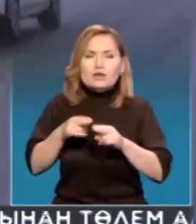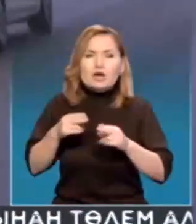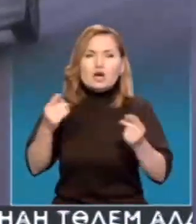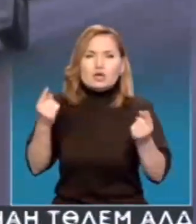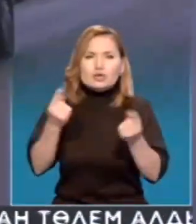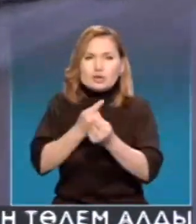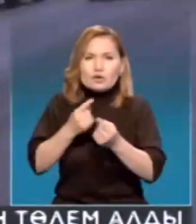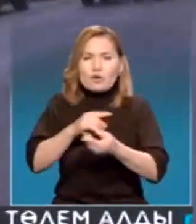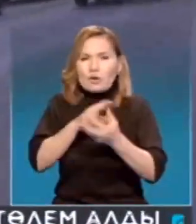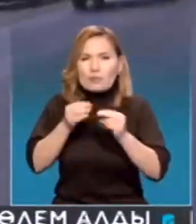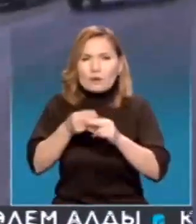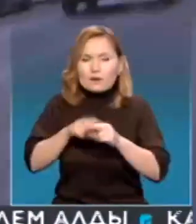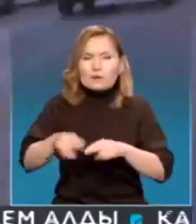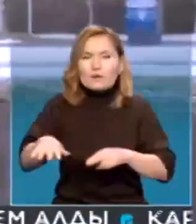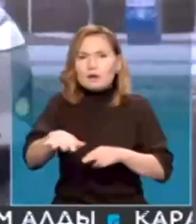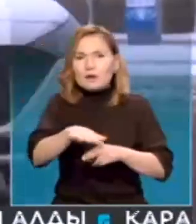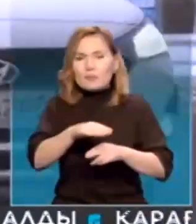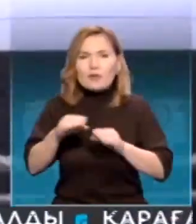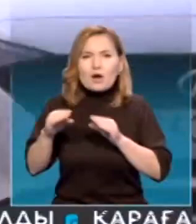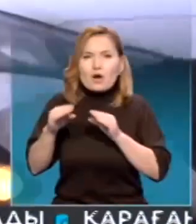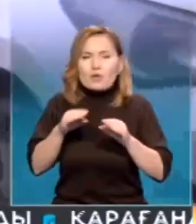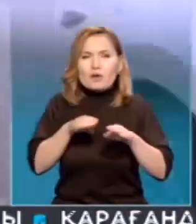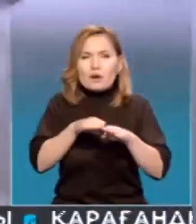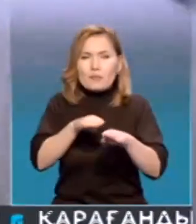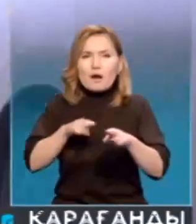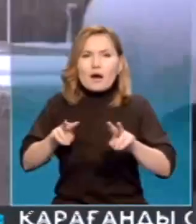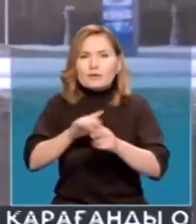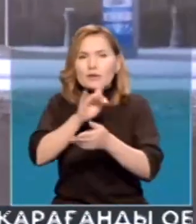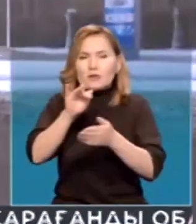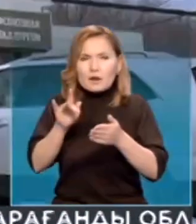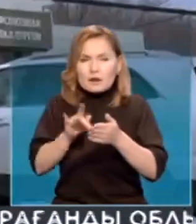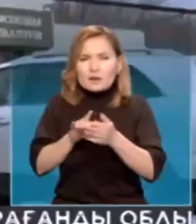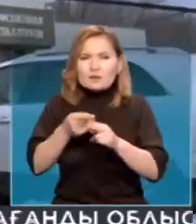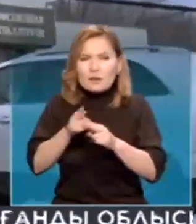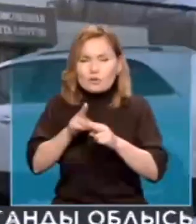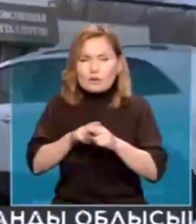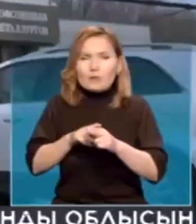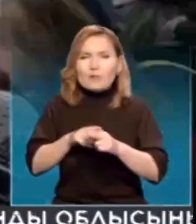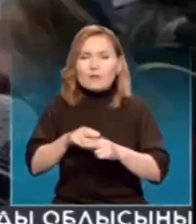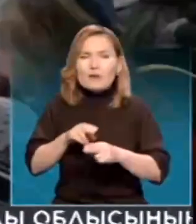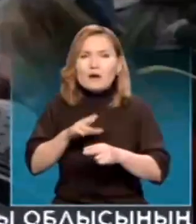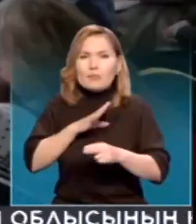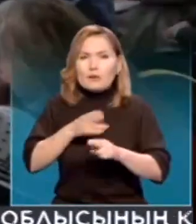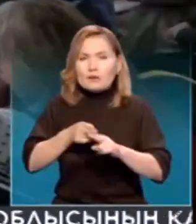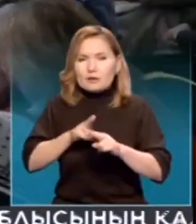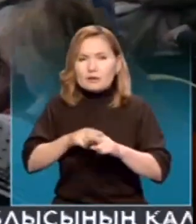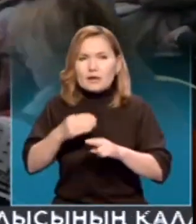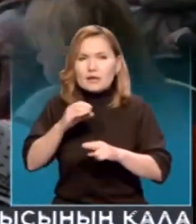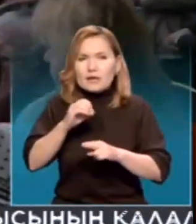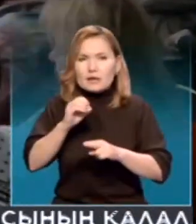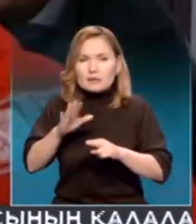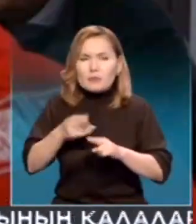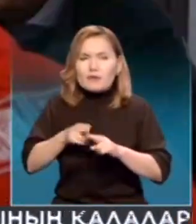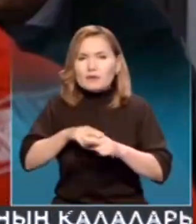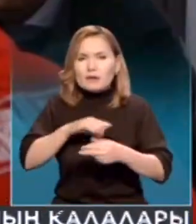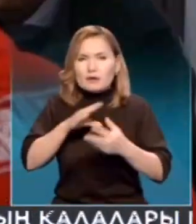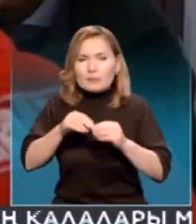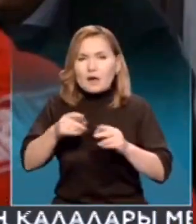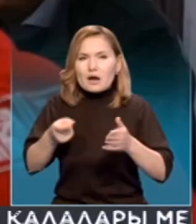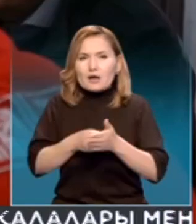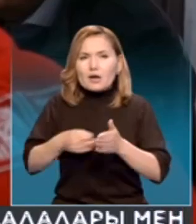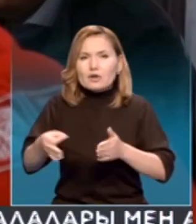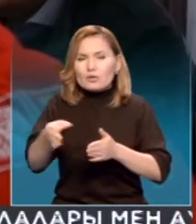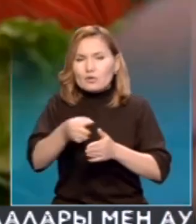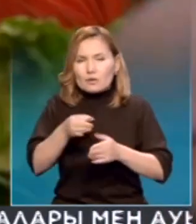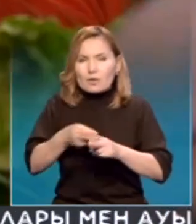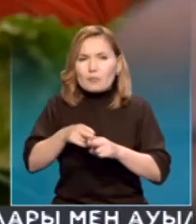ұйымның символикасымен тулар ілінген көліктер легі елорданың негізгі көшелерімен жүріп өтті. Ал партия төрағасы Ермұхамет Ертісбаев бастаған келесі топ Қарағанды облысына